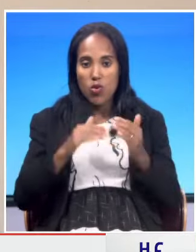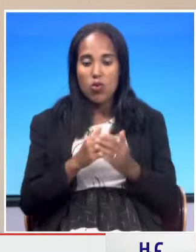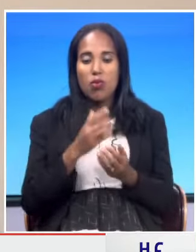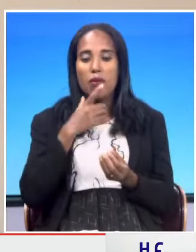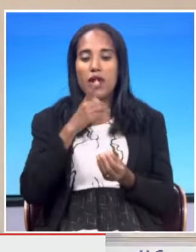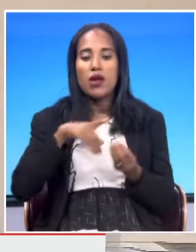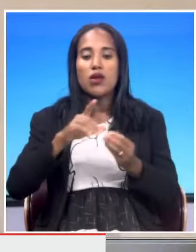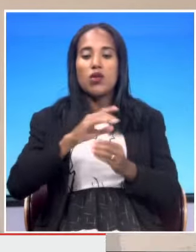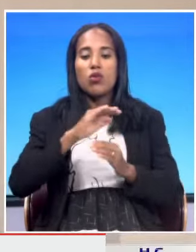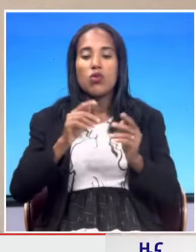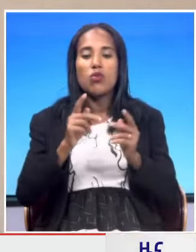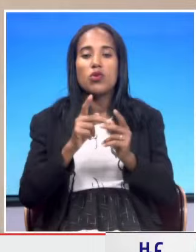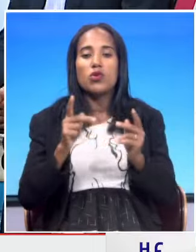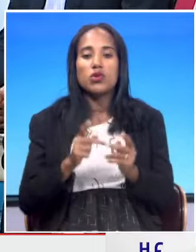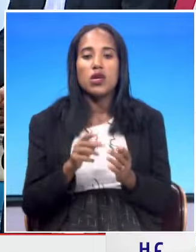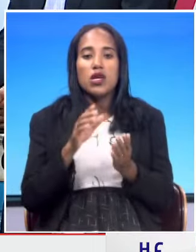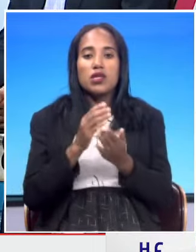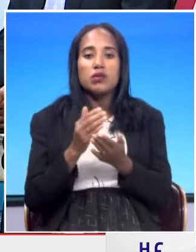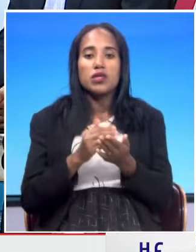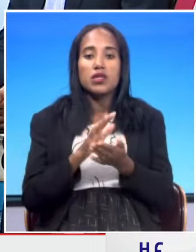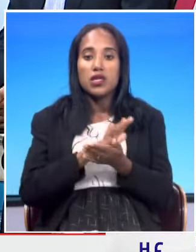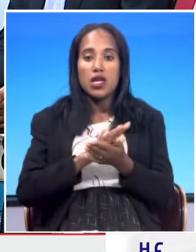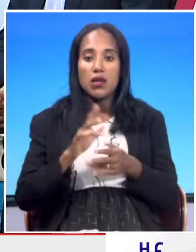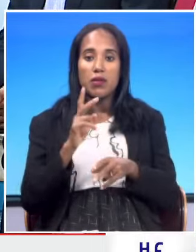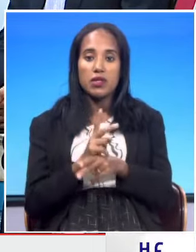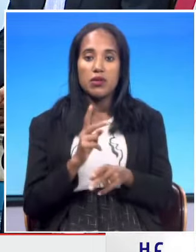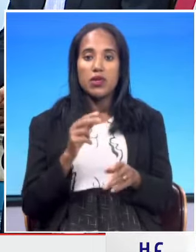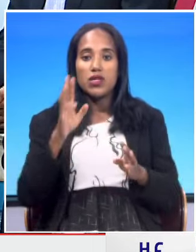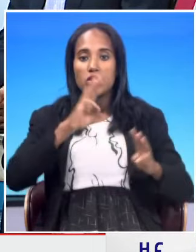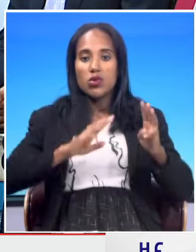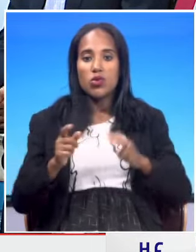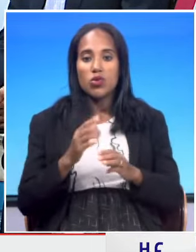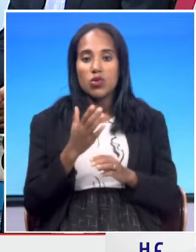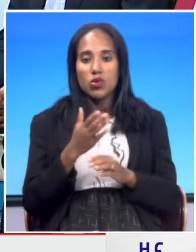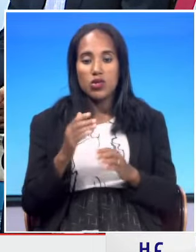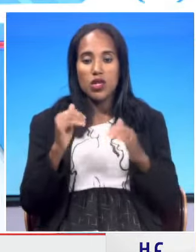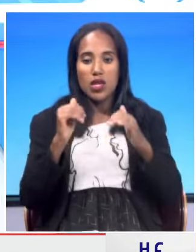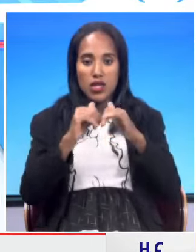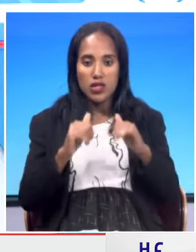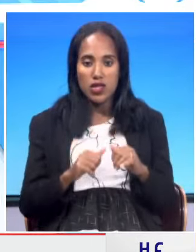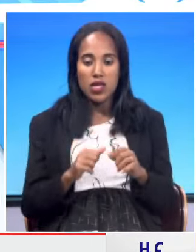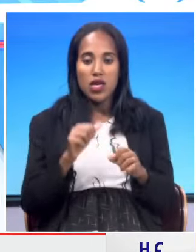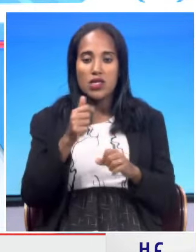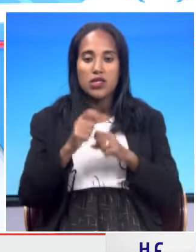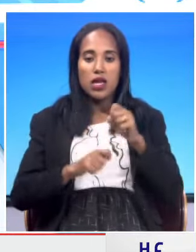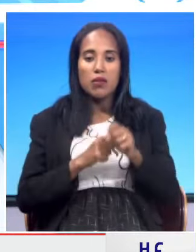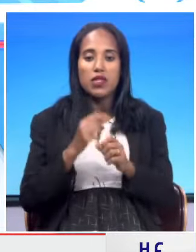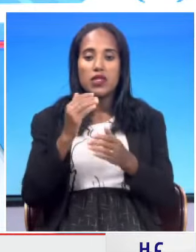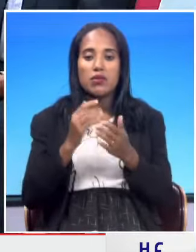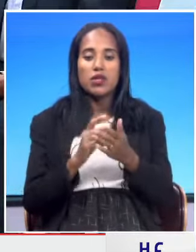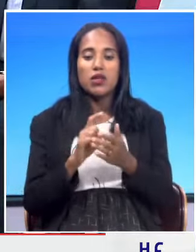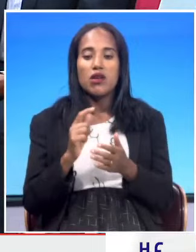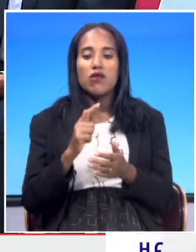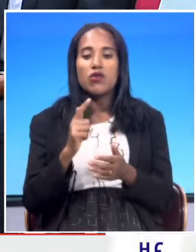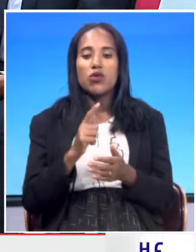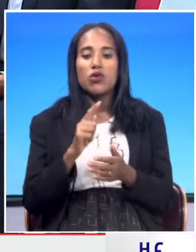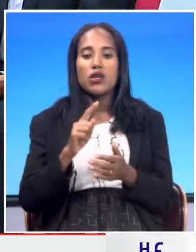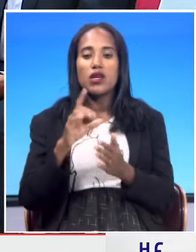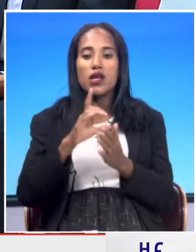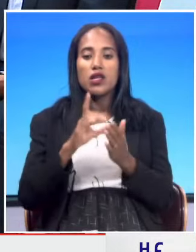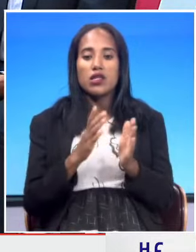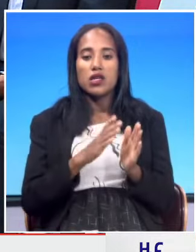በአማራ ክልል ሁሉም አካባቢዎች ትምህርት ጥራትን ለማስጠበቅ ተግዳሮት የሆኑ ጉዳዮችን ለይቼ የአስር ዓመት የትምህርት ፍኖተ ካርታ አዘጋጅቻለሁ